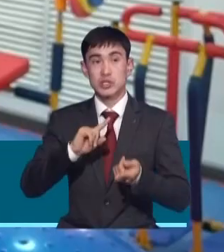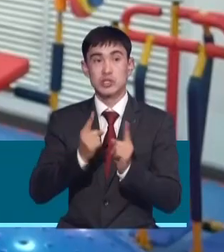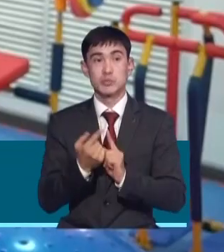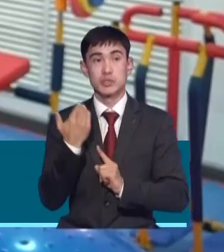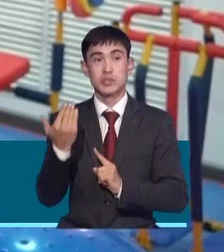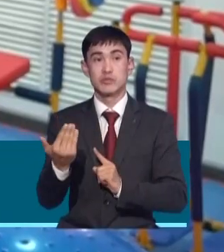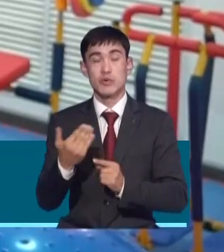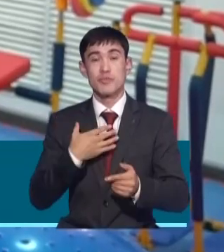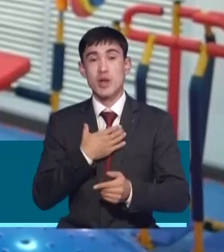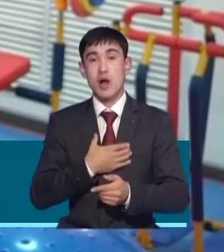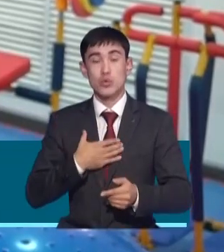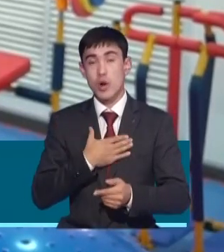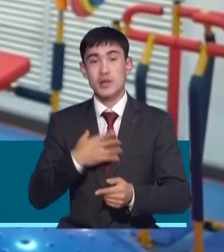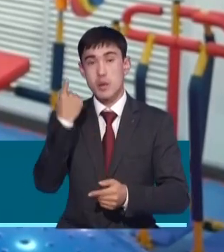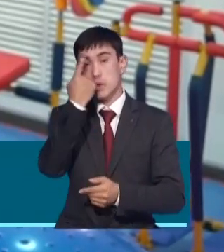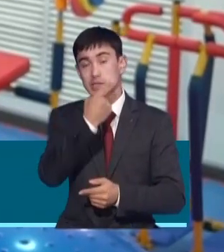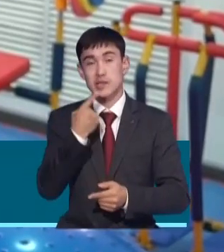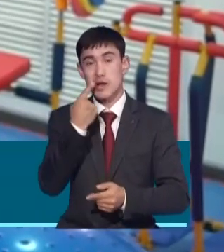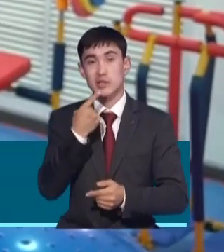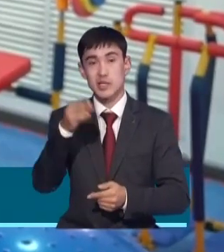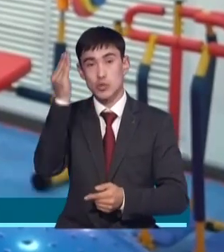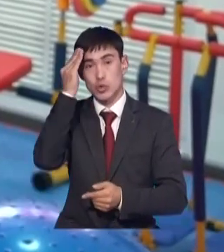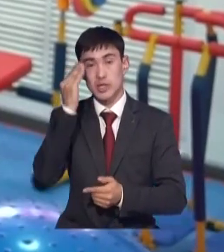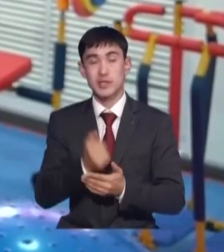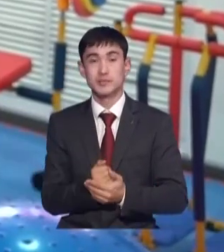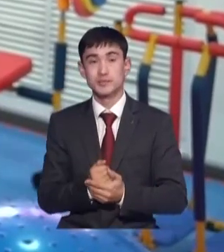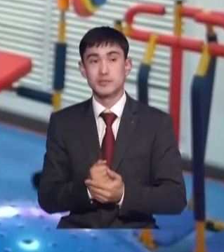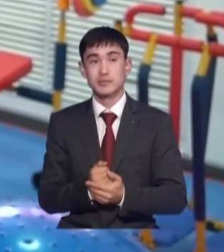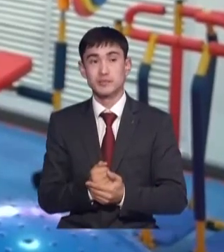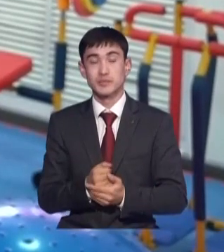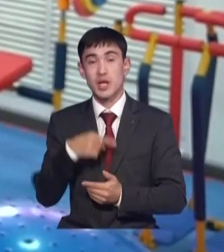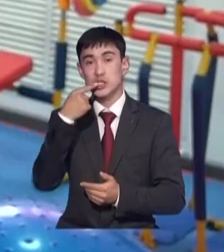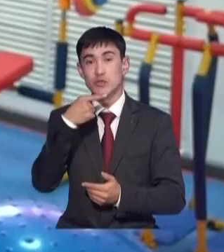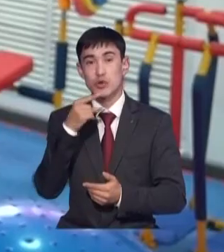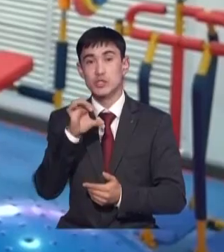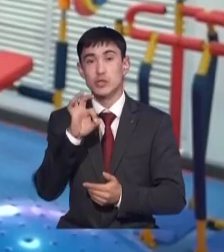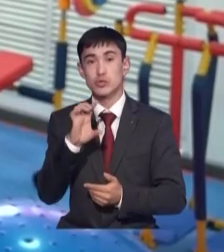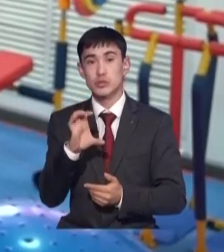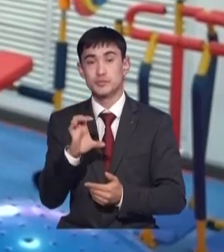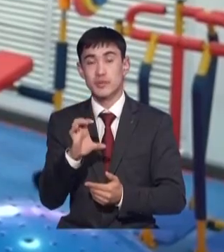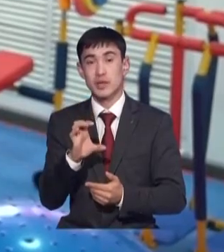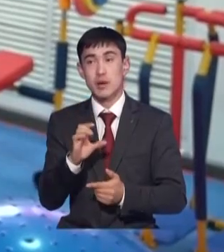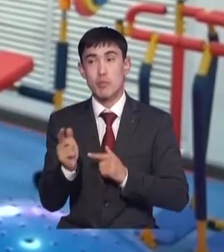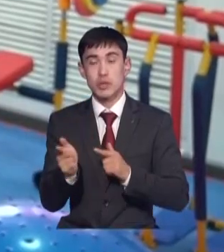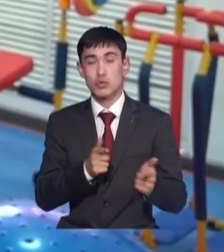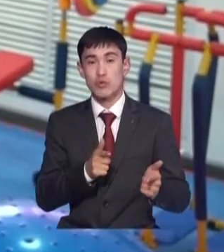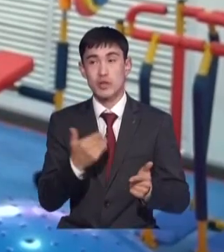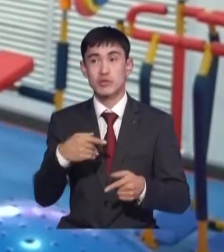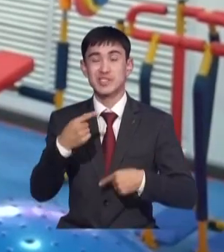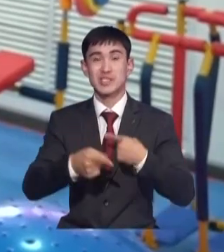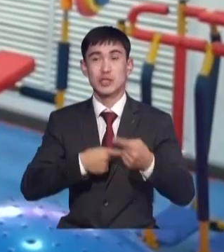его актуальный эмоциональный, интеллектуальный, речевой статус. Подготовить его к